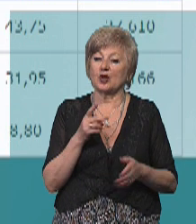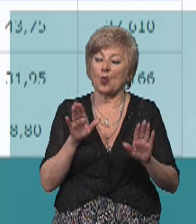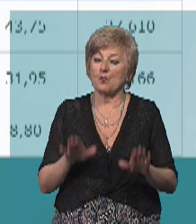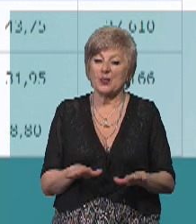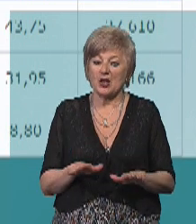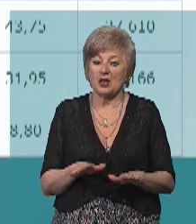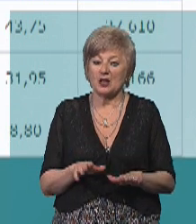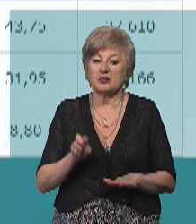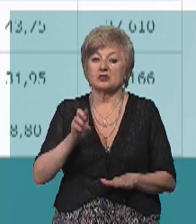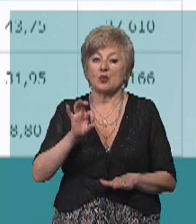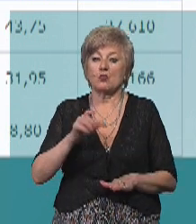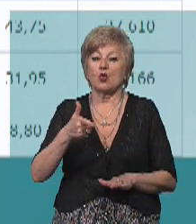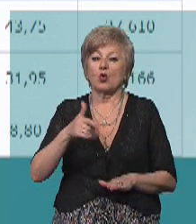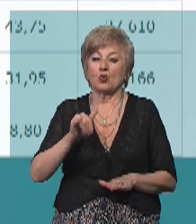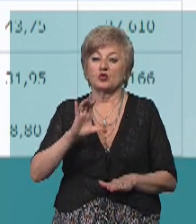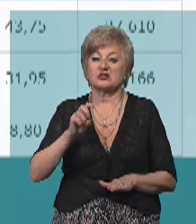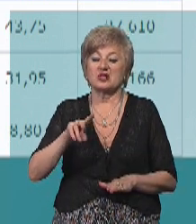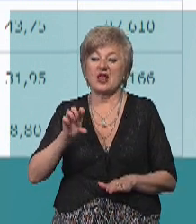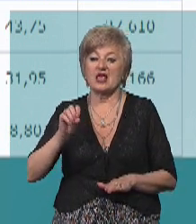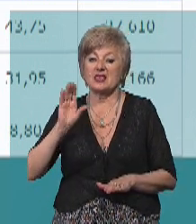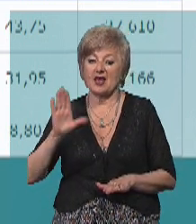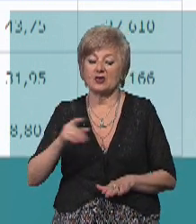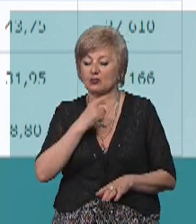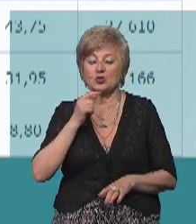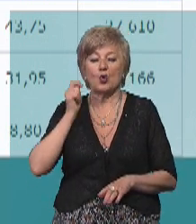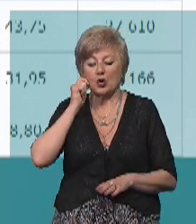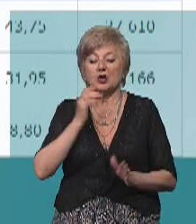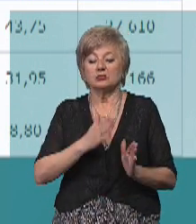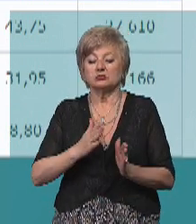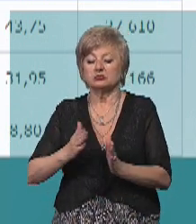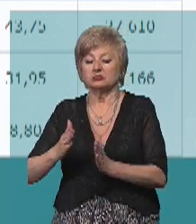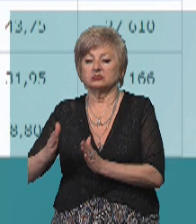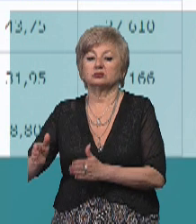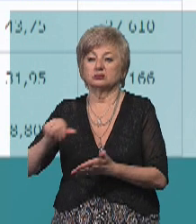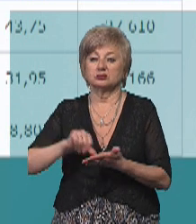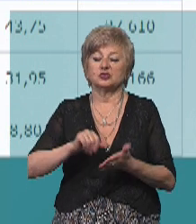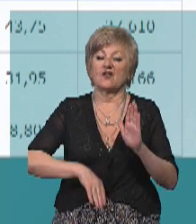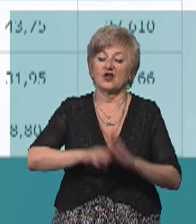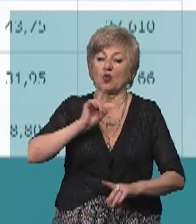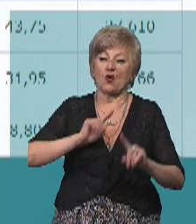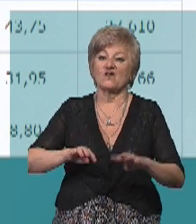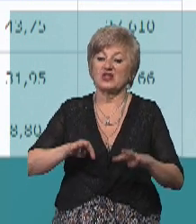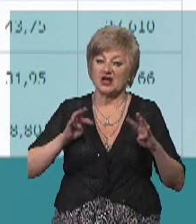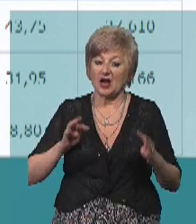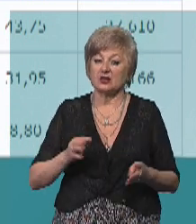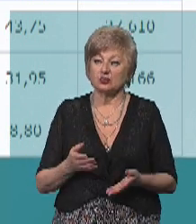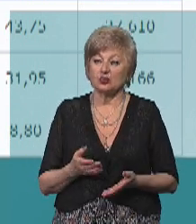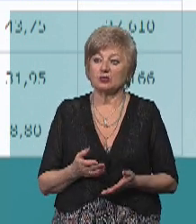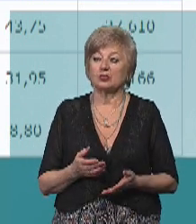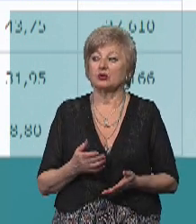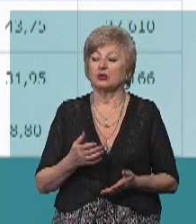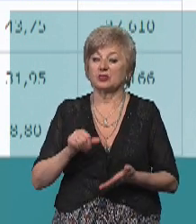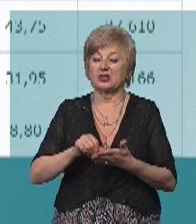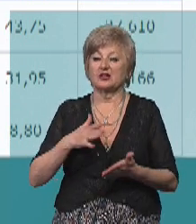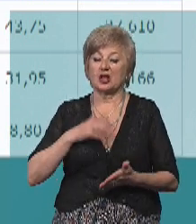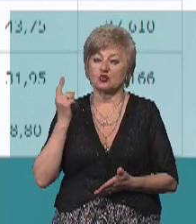позиції В'ячеслав Богуслаєв, який вже скільки років поспіль представляє у Верховній Раді округ і нашу область.